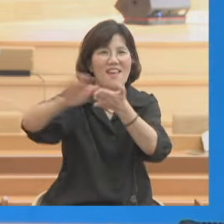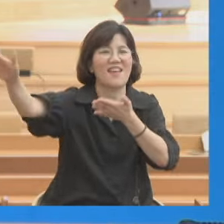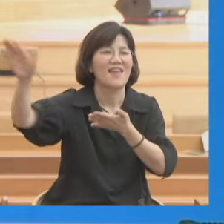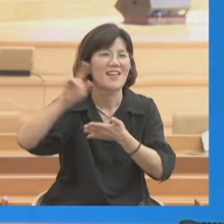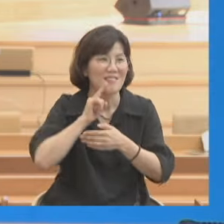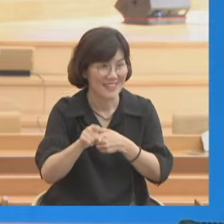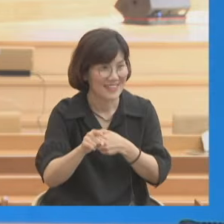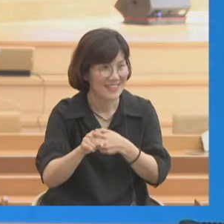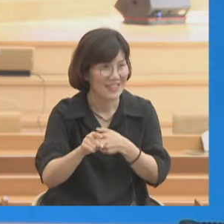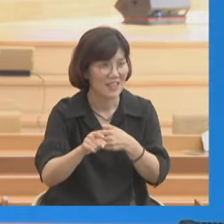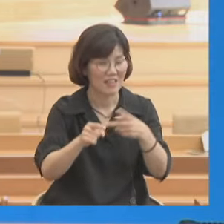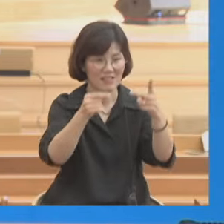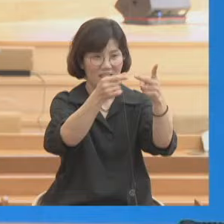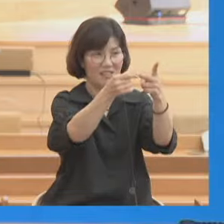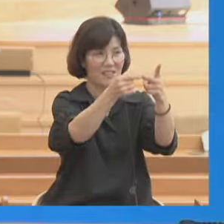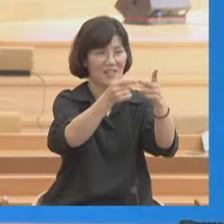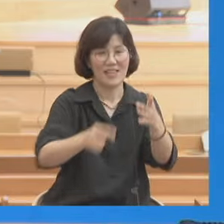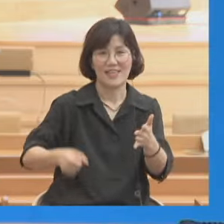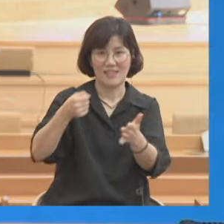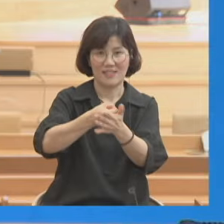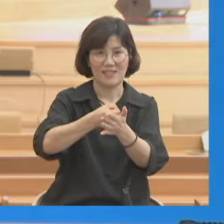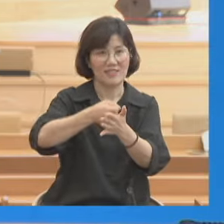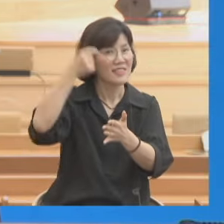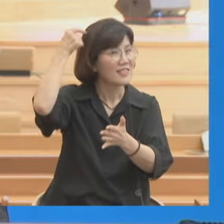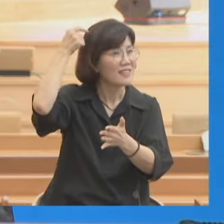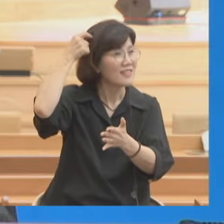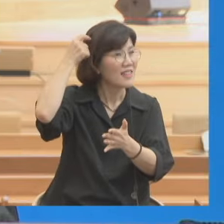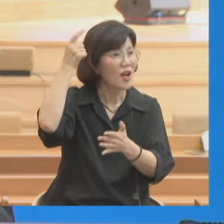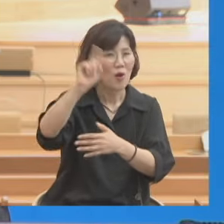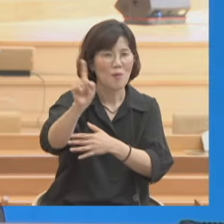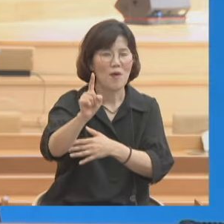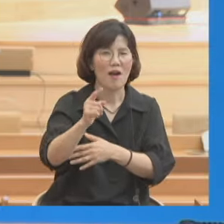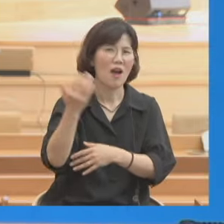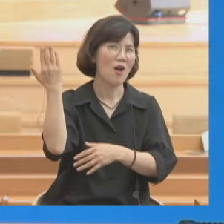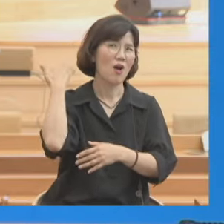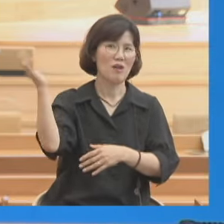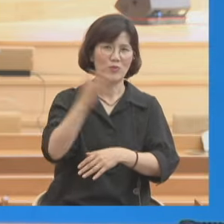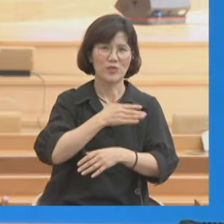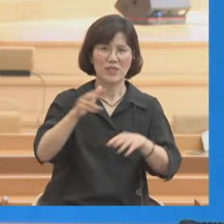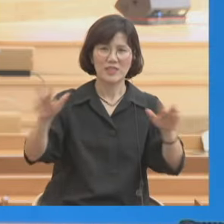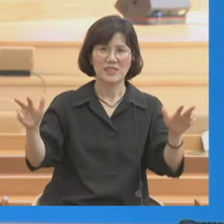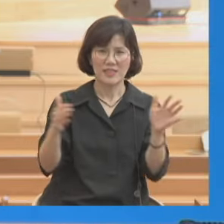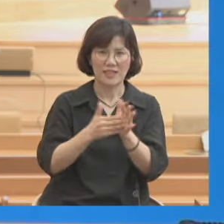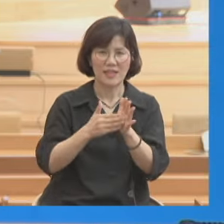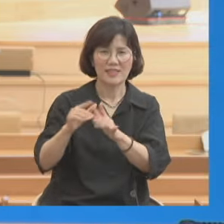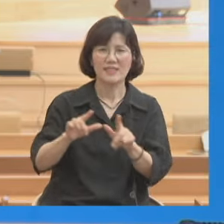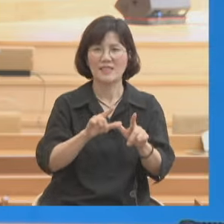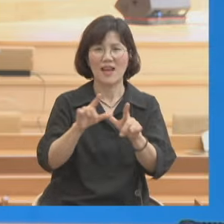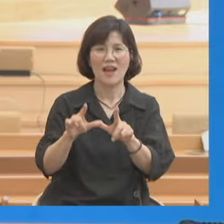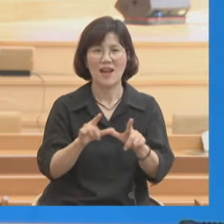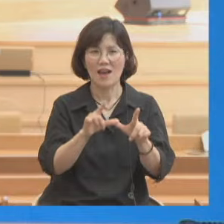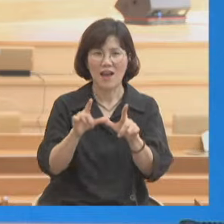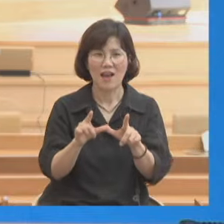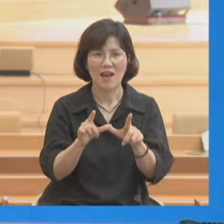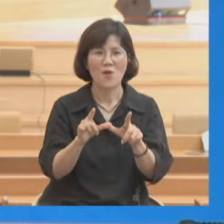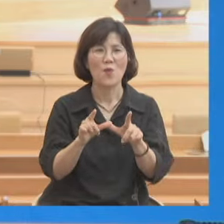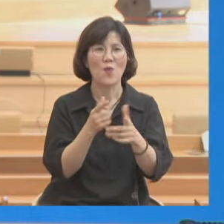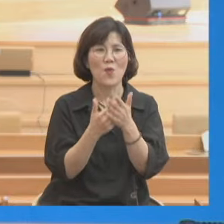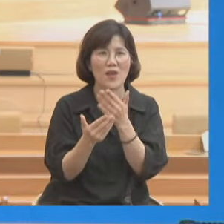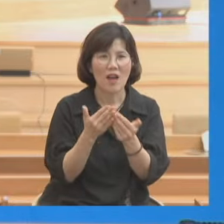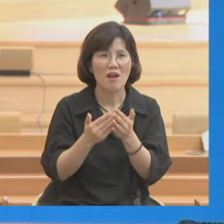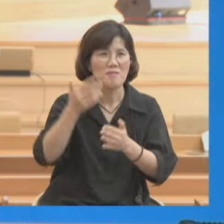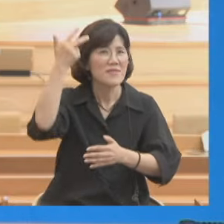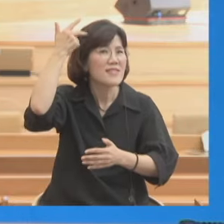근데 반대로 결정성 지능은 뭐냐? 과거부터 지금까지 쭉 살아온 어떤 지식을